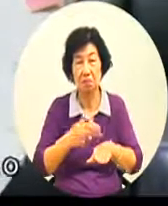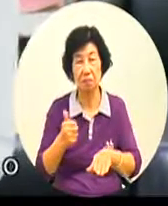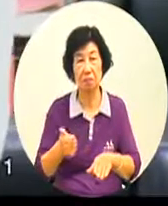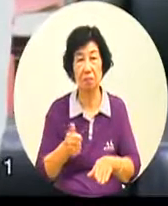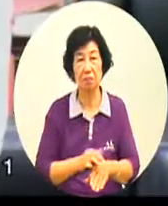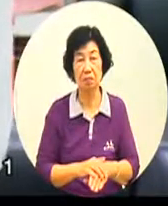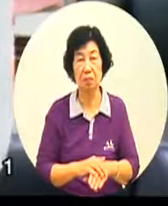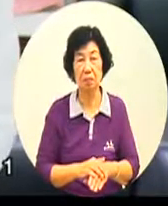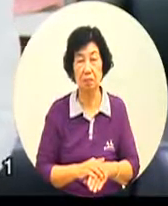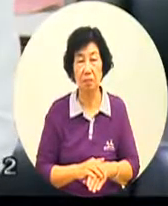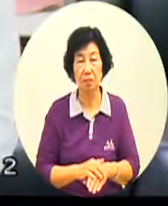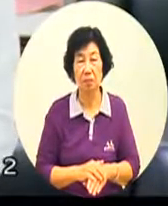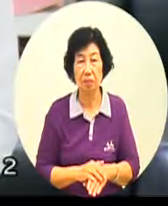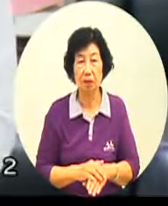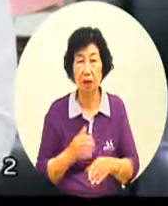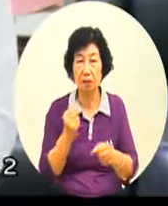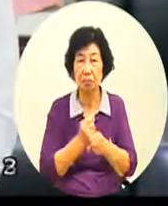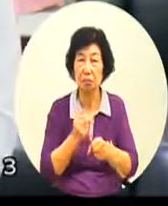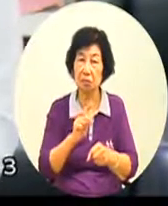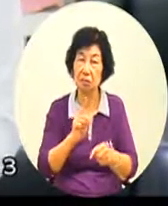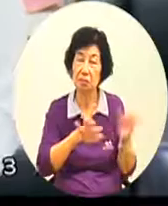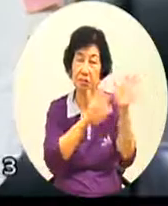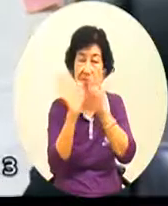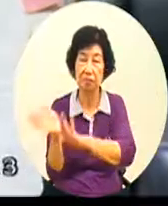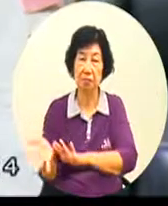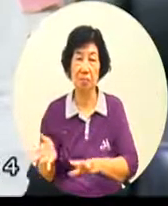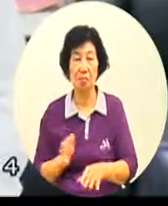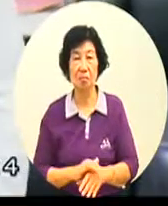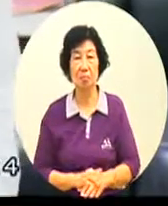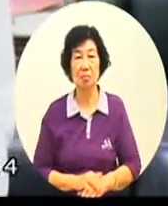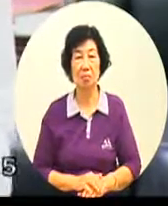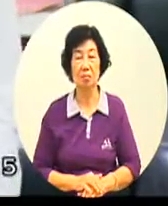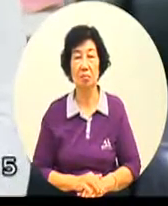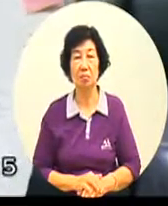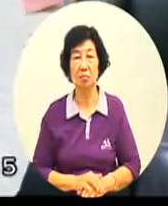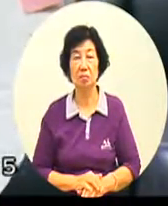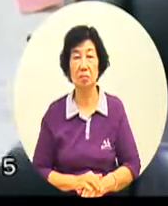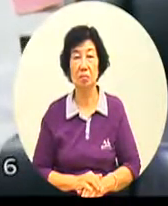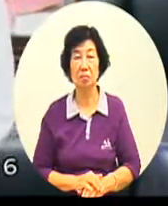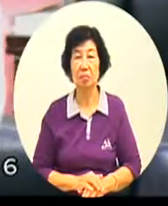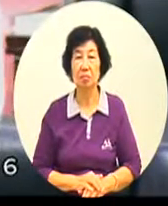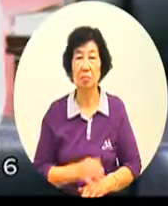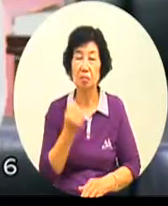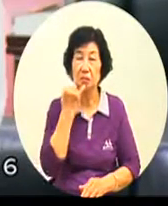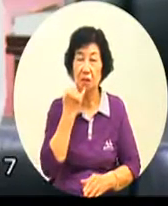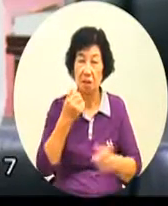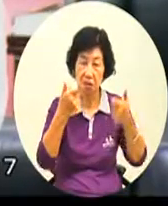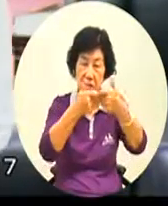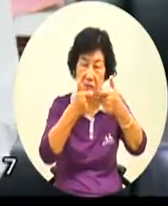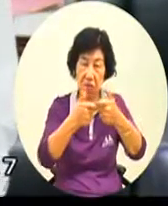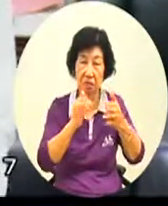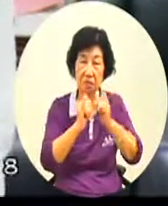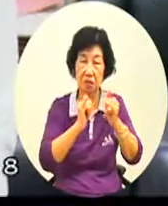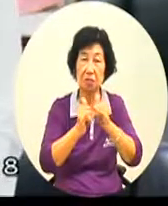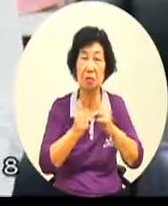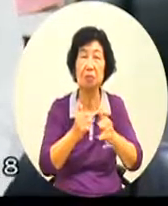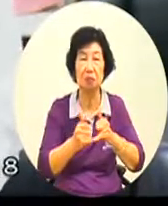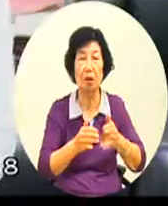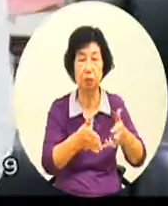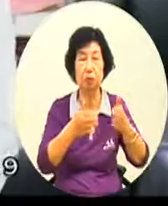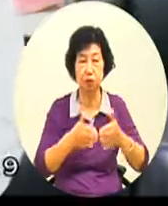怎么做？局长，我只是说要怎么做才是符合 符合民众的一个需求哈，